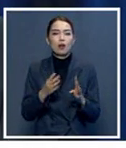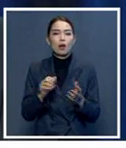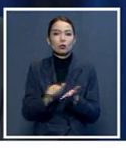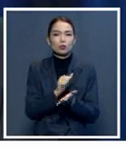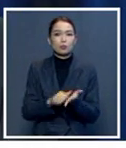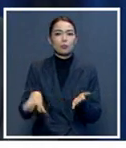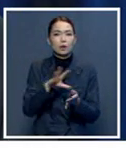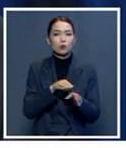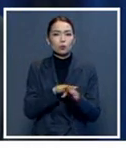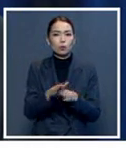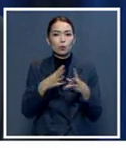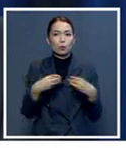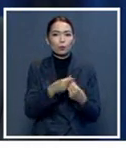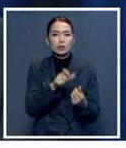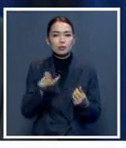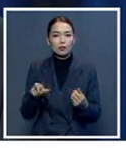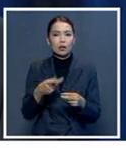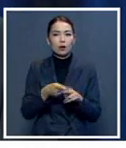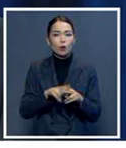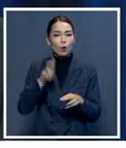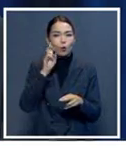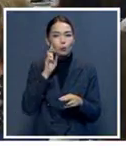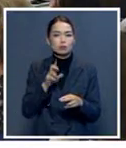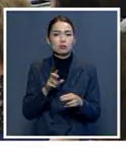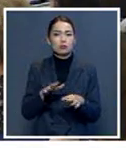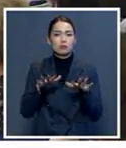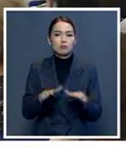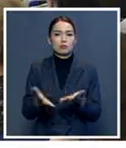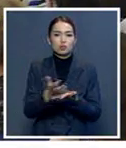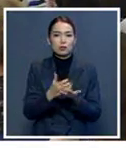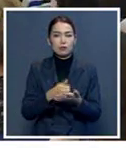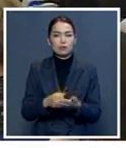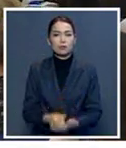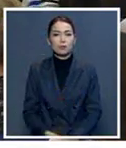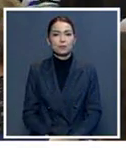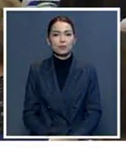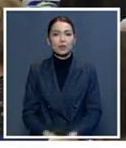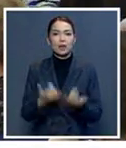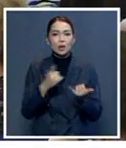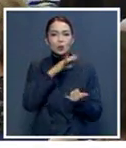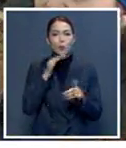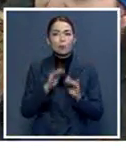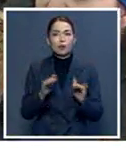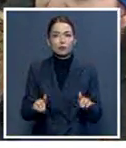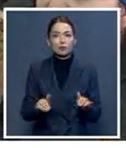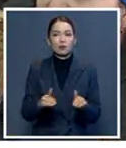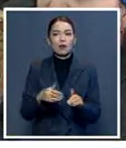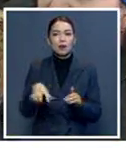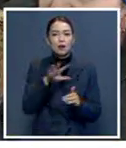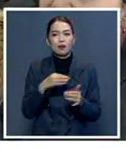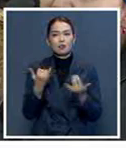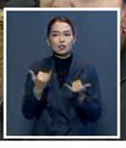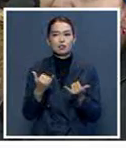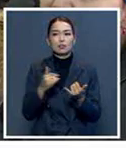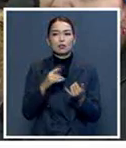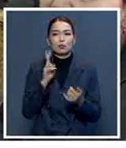сол азаматтар үшін мемлекеттік органдар жинайды. Одан бөлек көппалалы және аз қамтылған отбасылардың балаларына, сондай-ақ